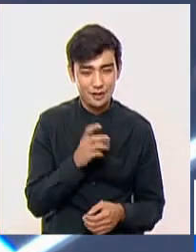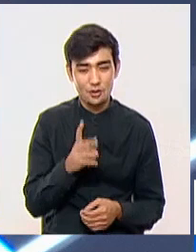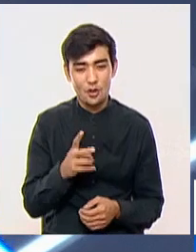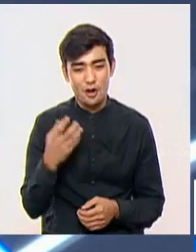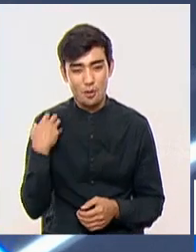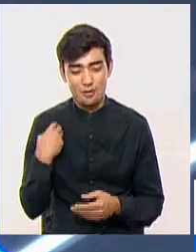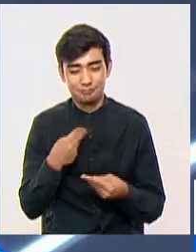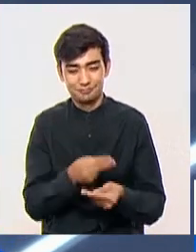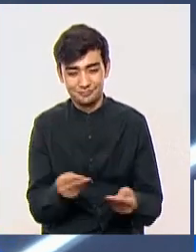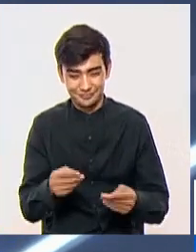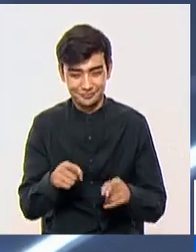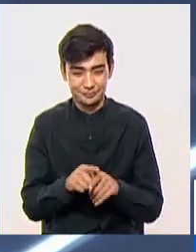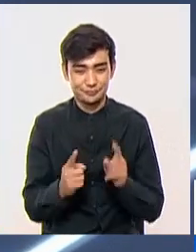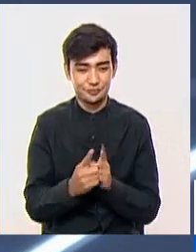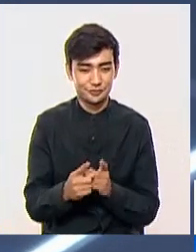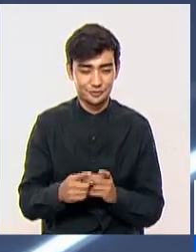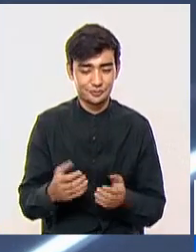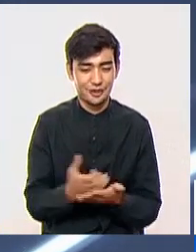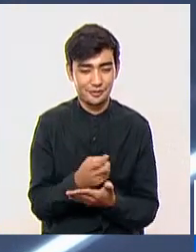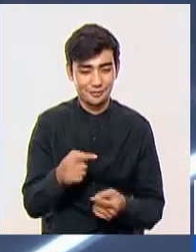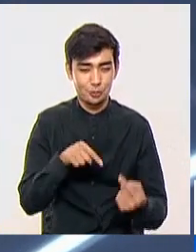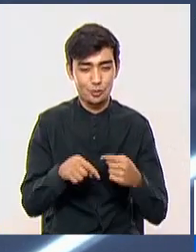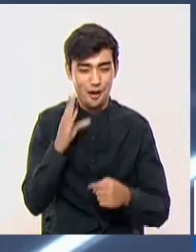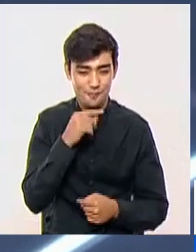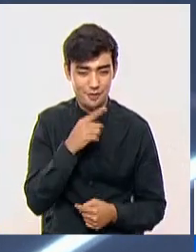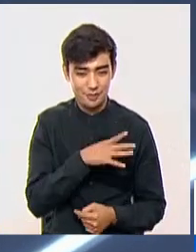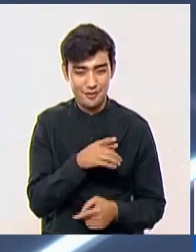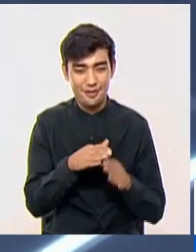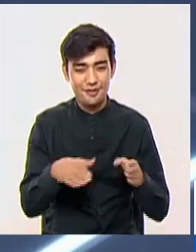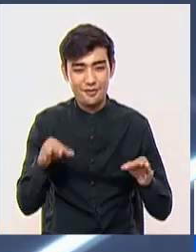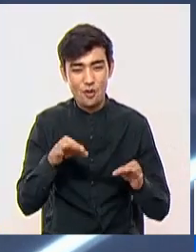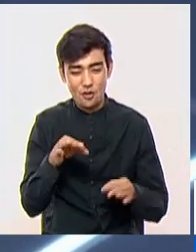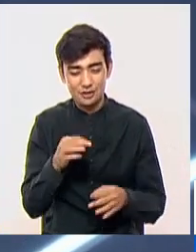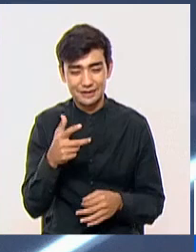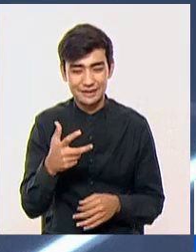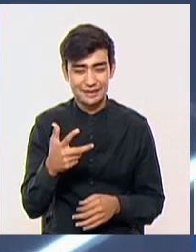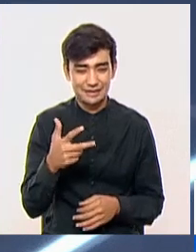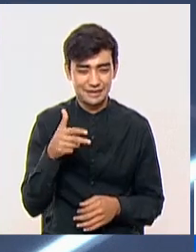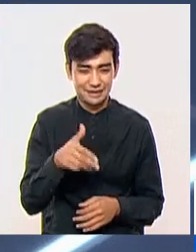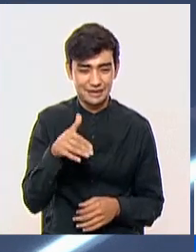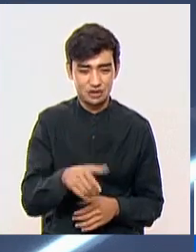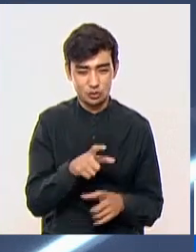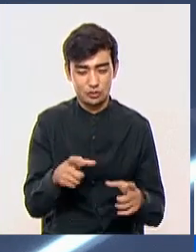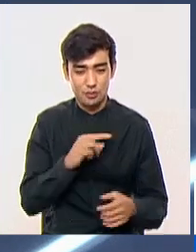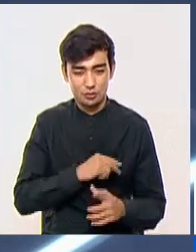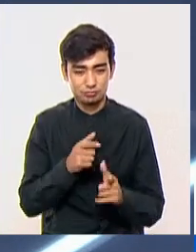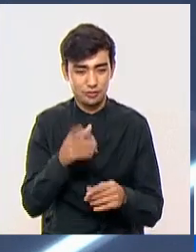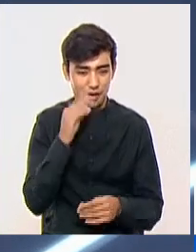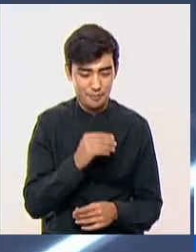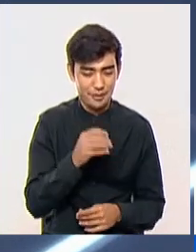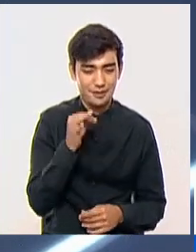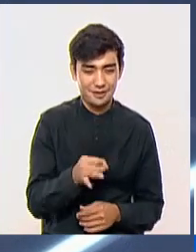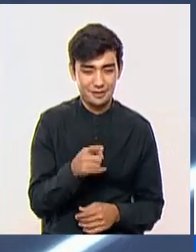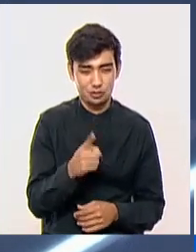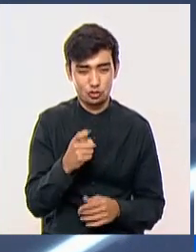жалықтыратын алаң дейді әкімдік өкілдері. Айтуларынша жәрменке аясында 3000-нан астам азамат жұмысқа орналасуға мүмкіндік алады. Себебі